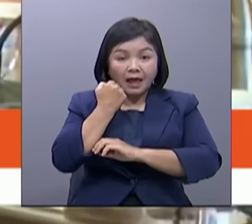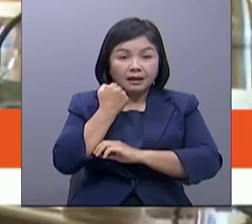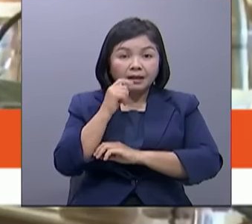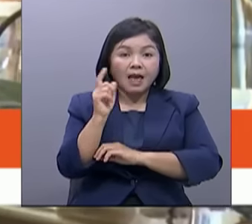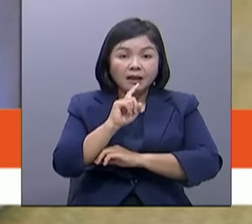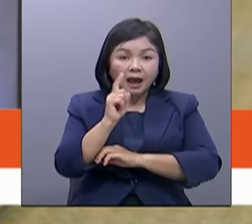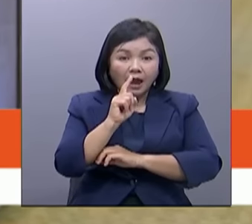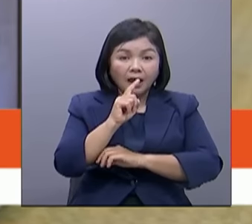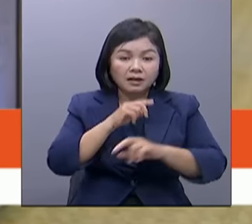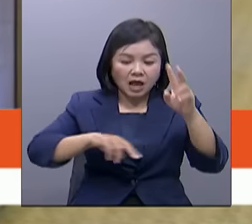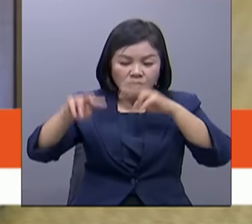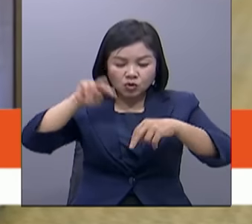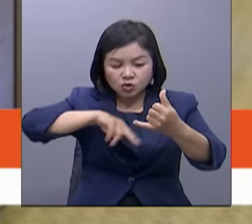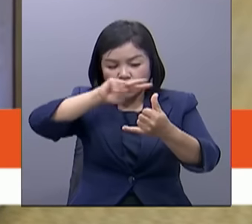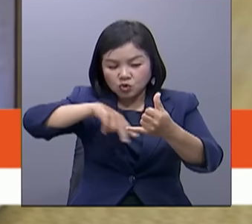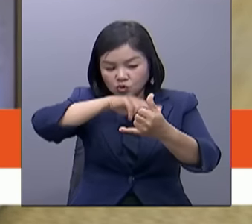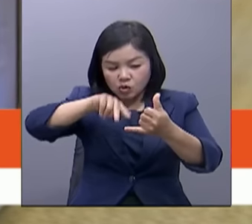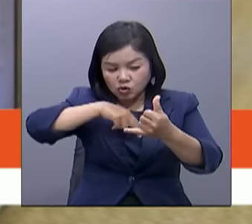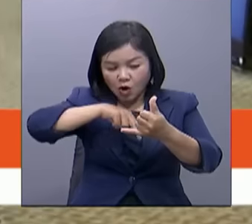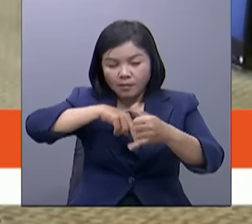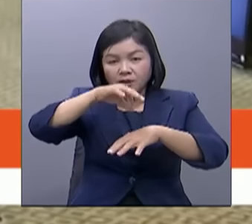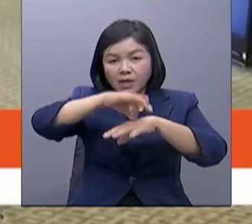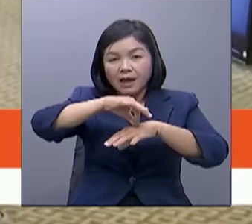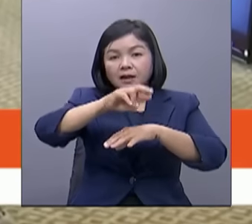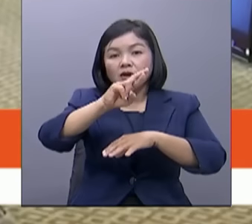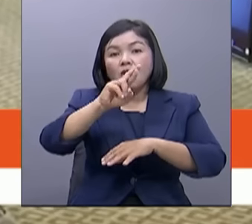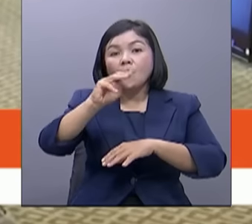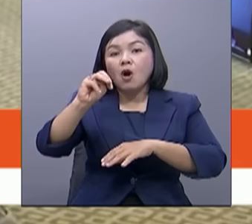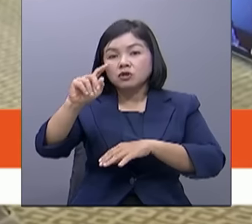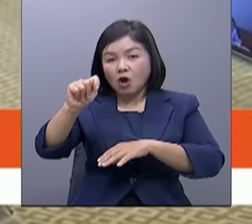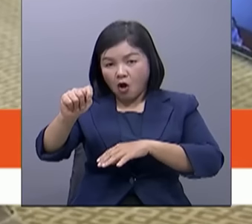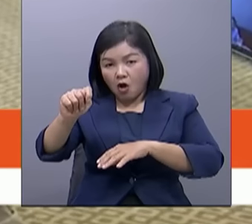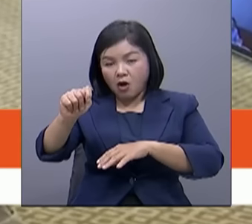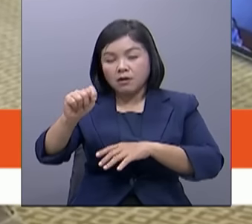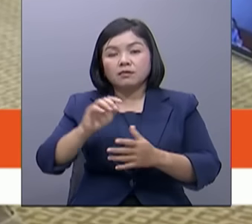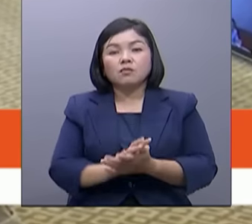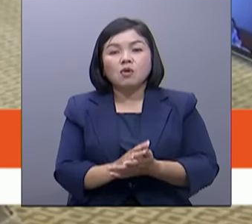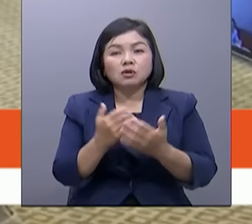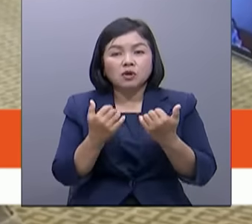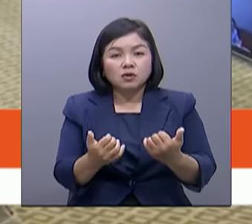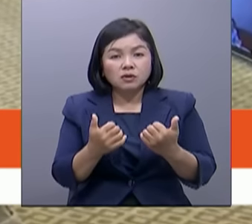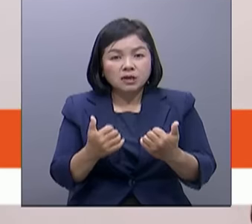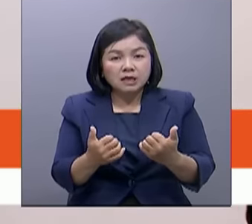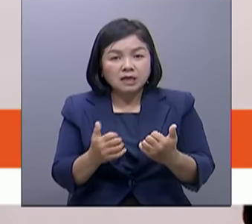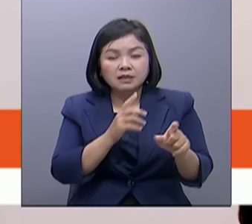การเรื่องตรวจสอบคุณสมบัติคนจะเป็นรัฐมนตรีนะครับเพราะฉะนั้นแล้วเนี่ยกระบวน